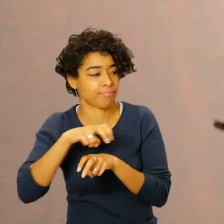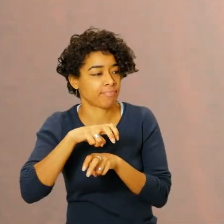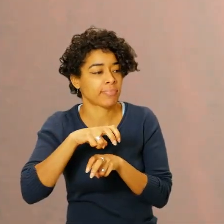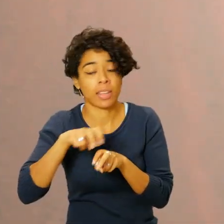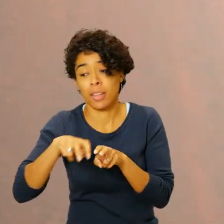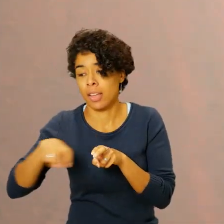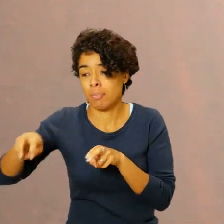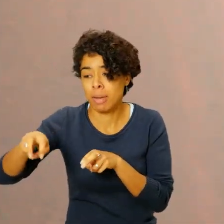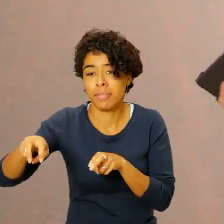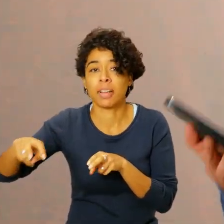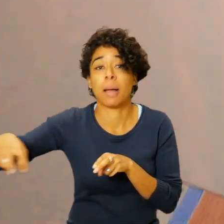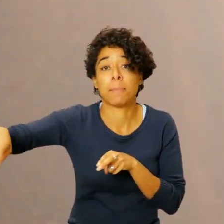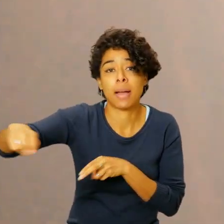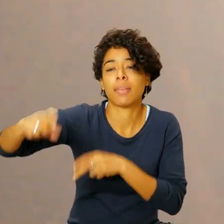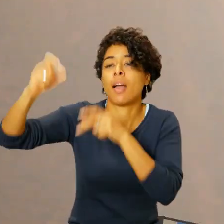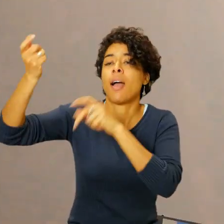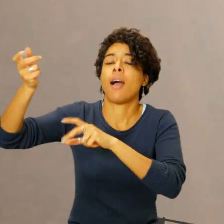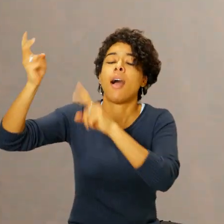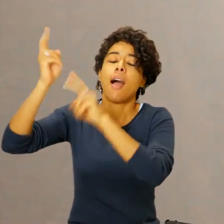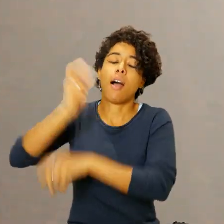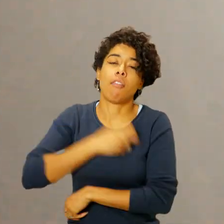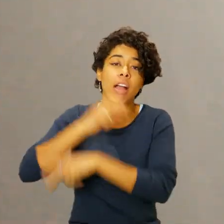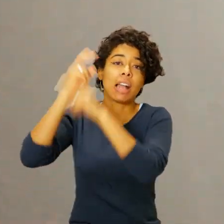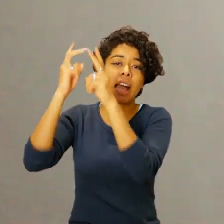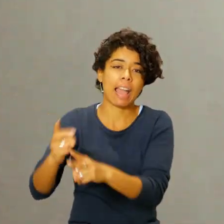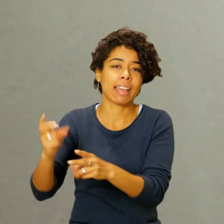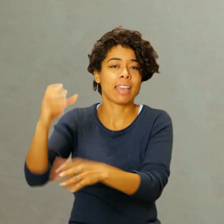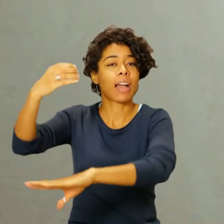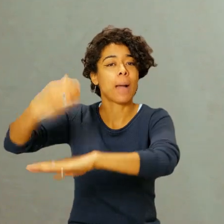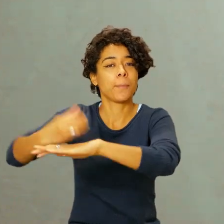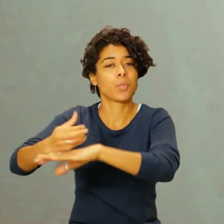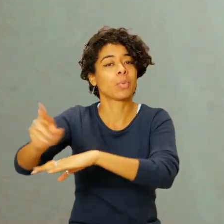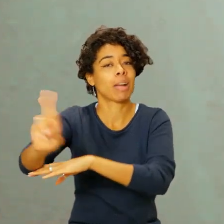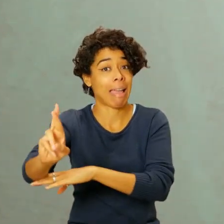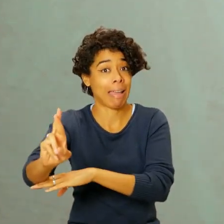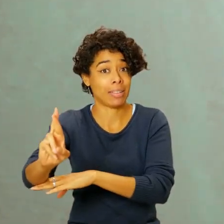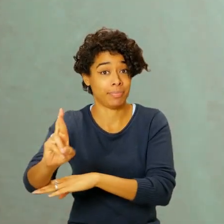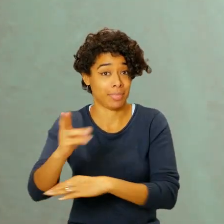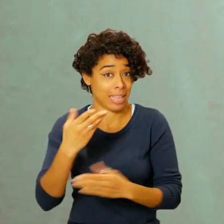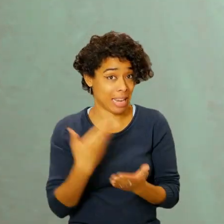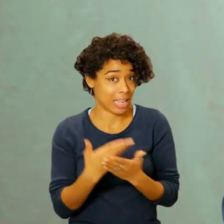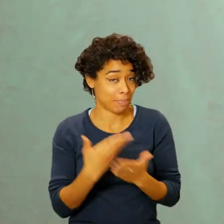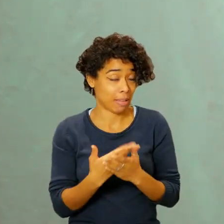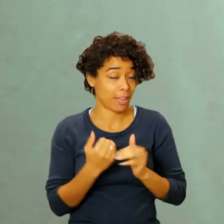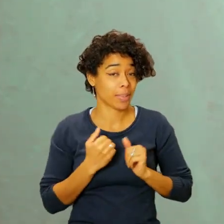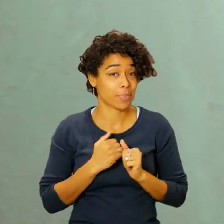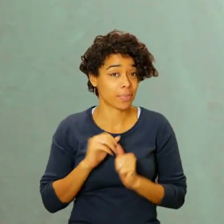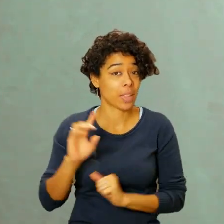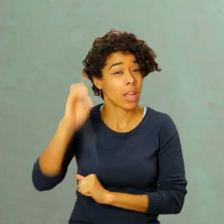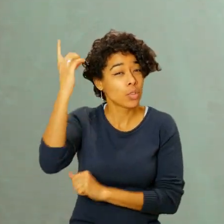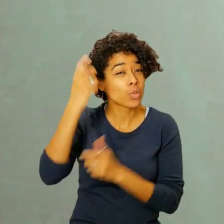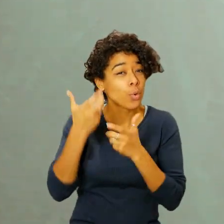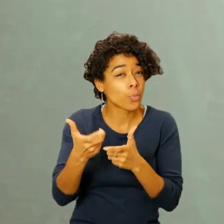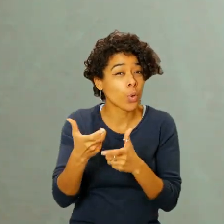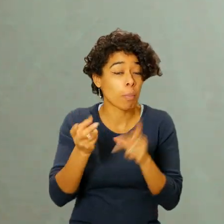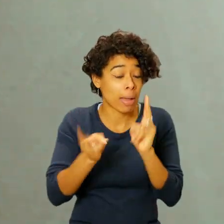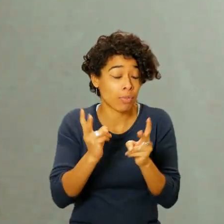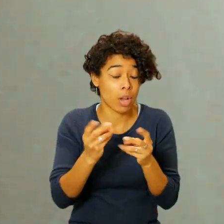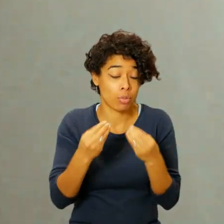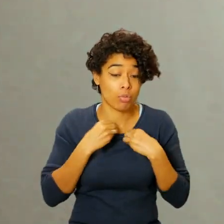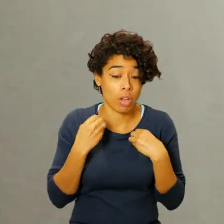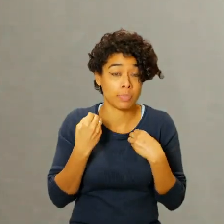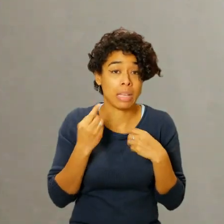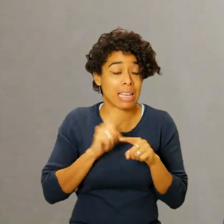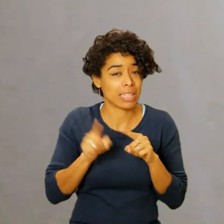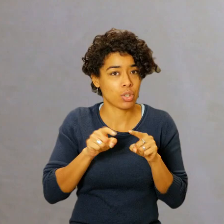jusqu'à ce qu'ils arrivent à Rehoboth. Et dans notre vie, c'est la même chose. Dieu veut nous amener à nous séparer parfois